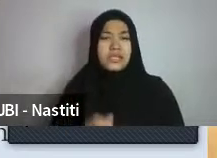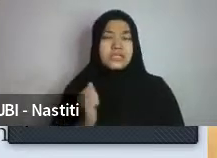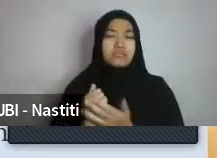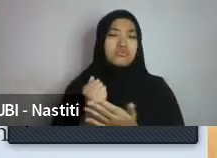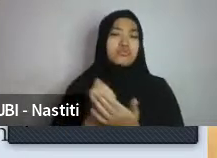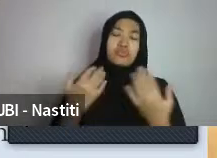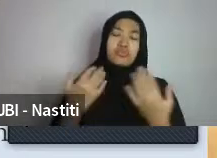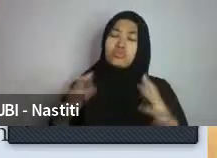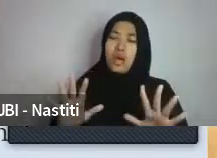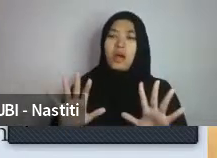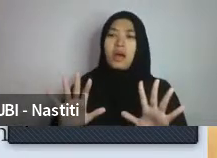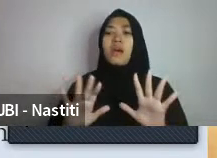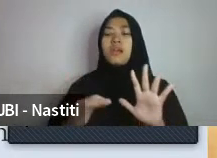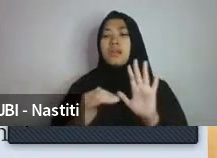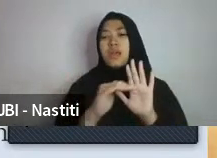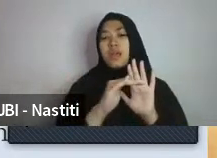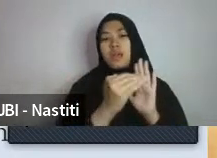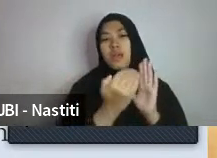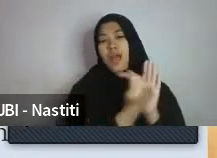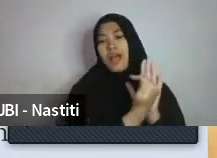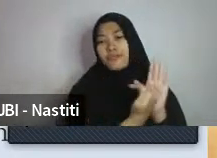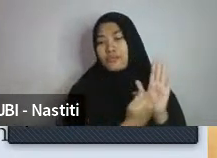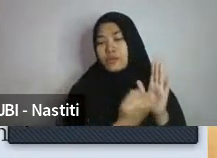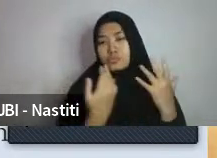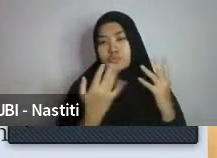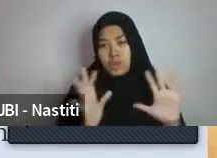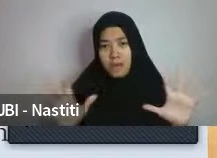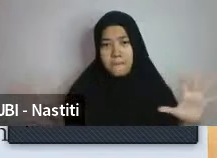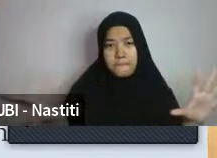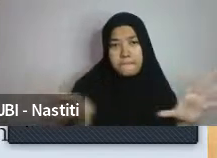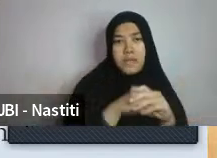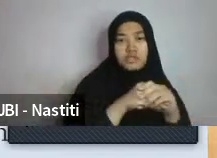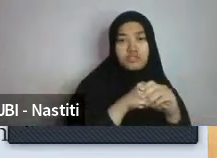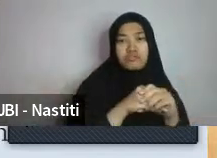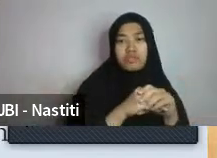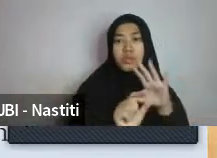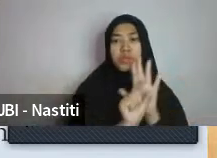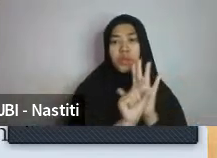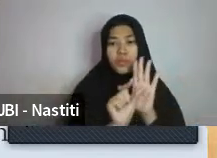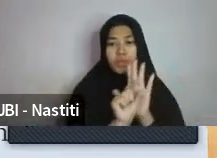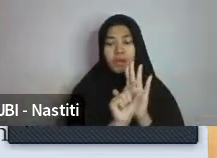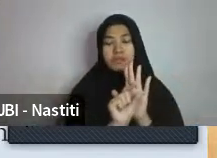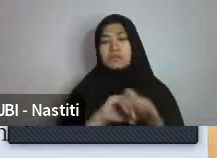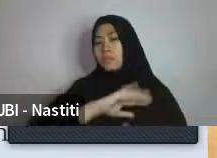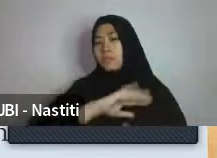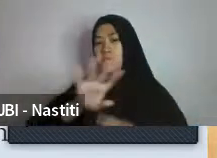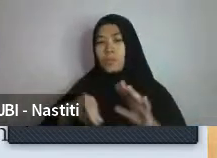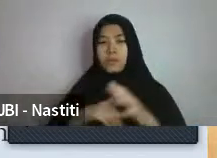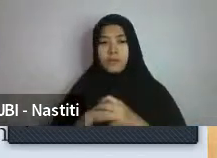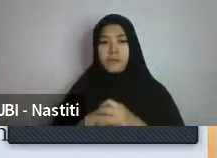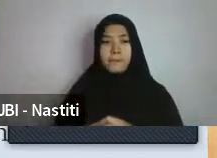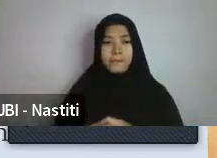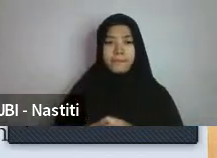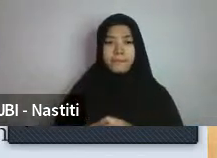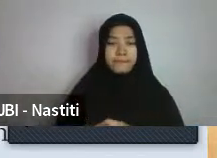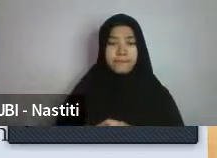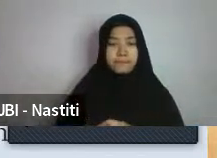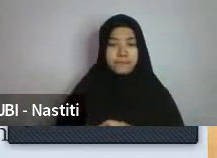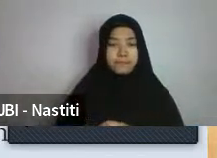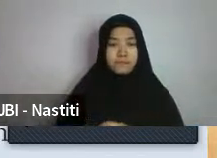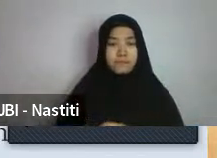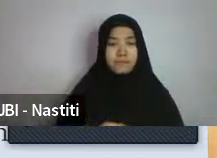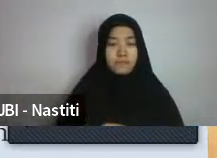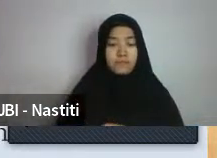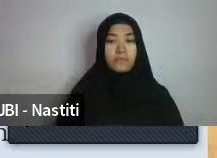sini. Harus ada inform consent juga untuk pasien. Kemudian informasi yang jujur dan